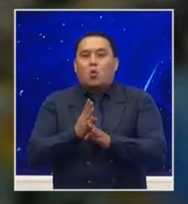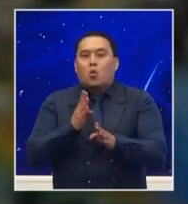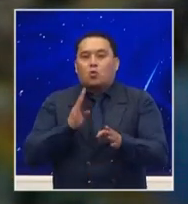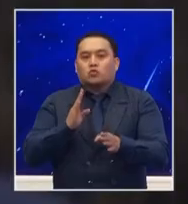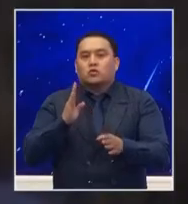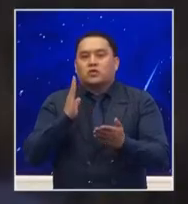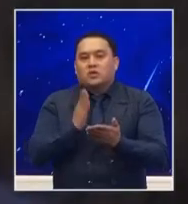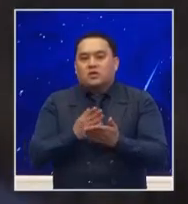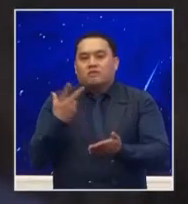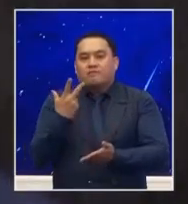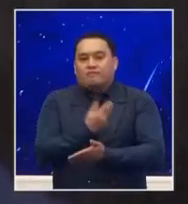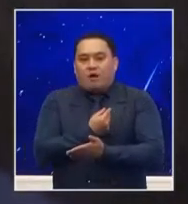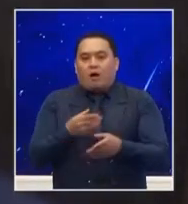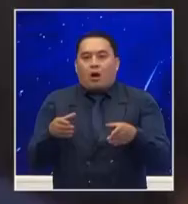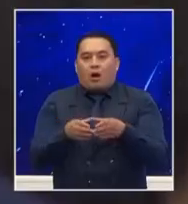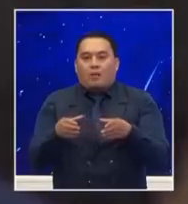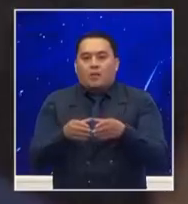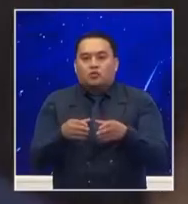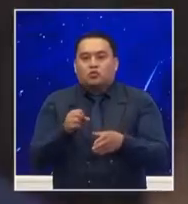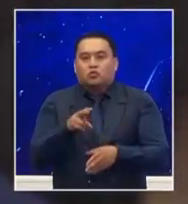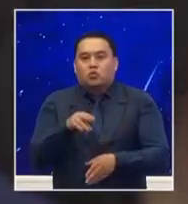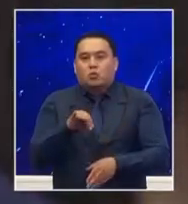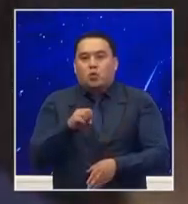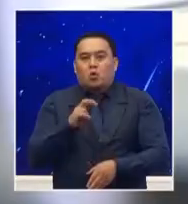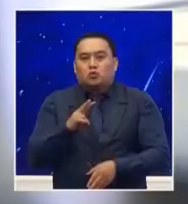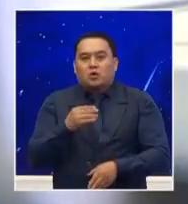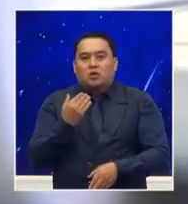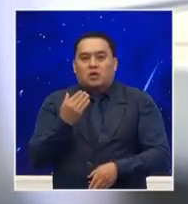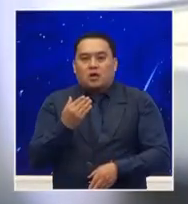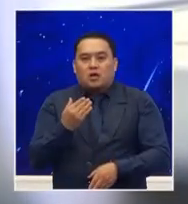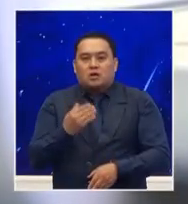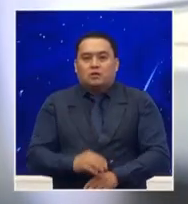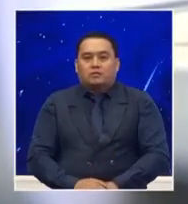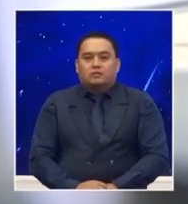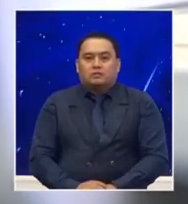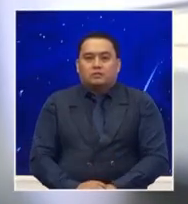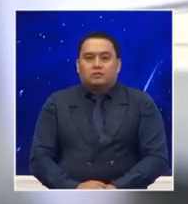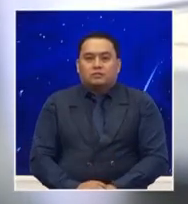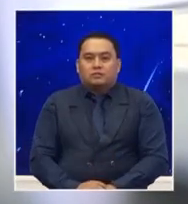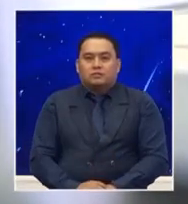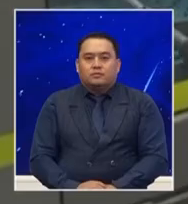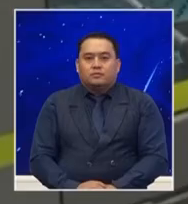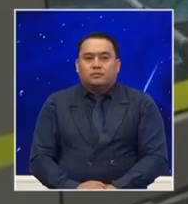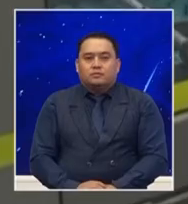также экспертиза вакцин, разработанных компаниями Johnson & Johnson, а также AstraZeneca.